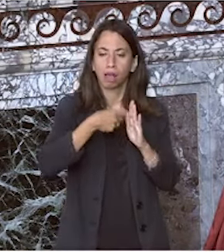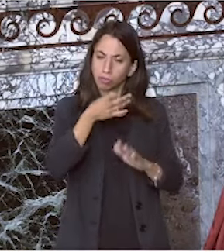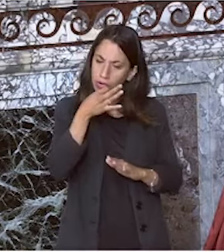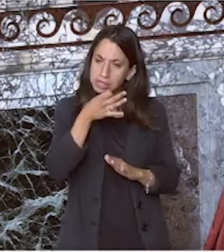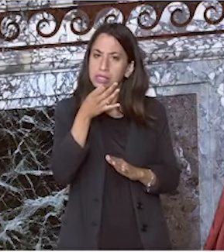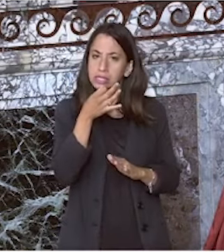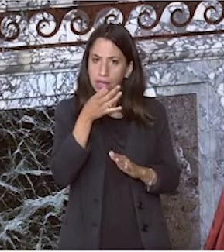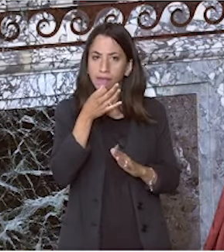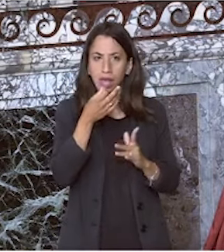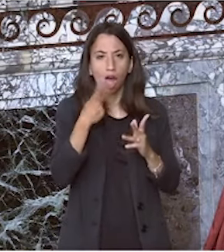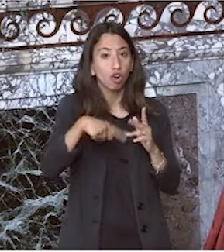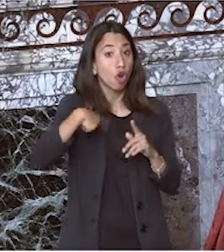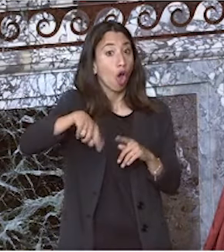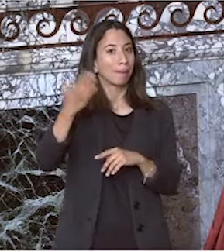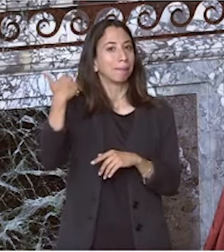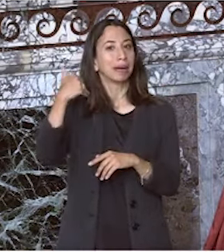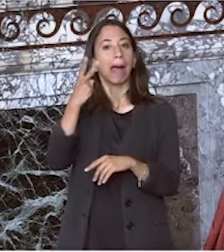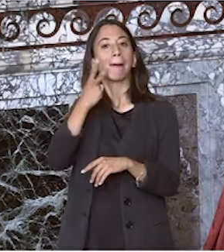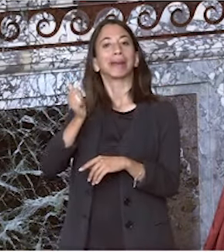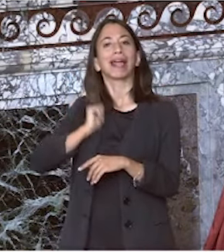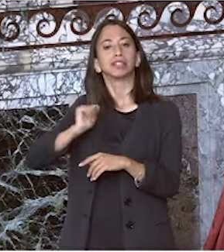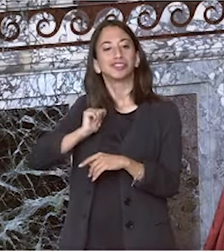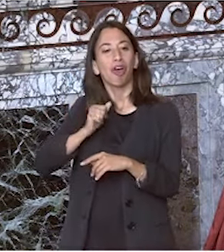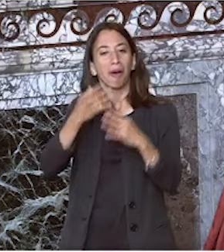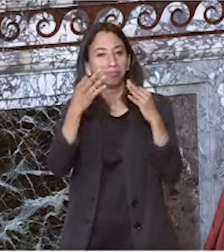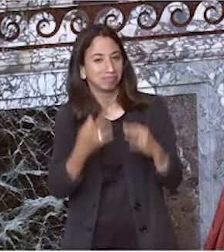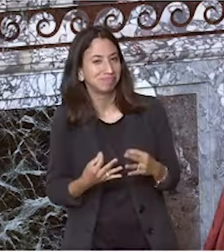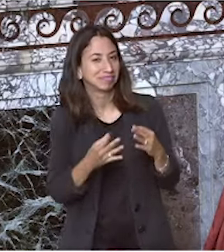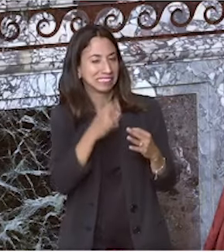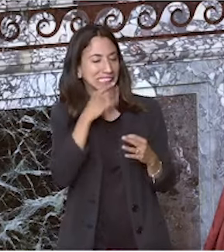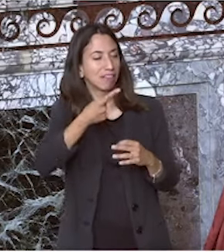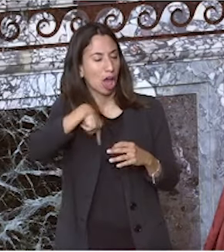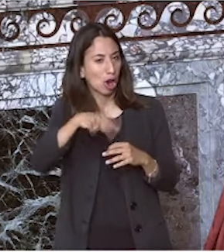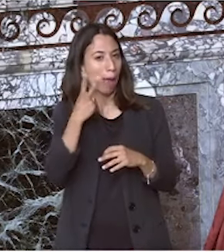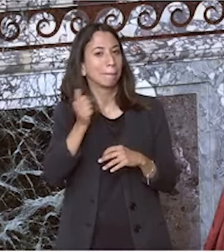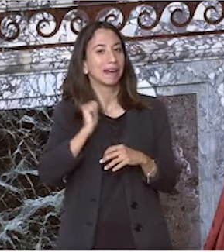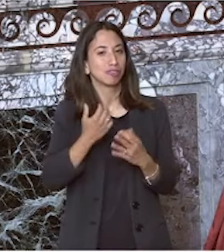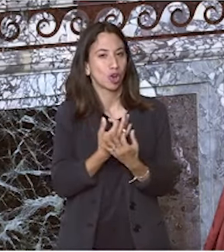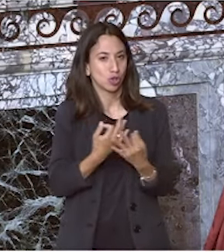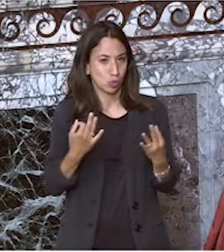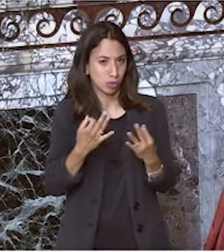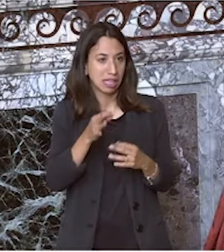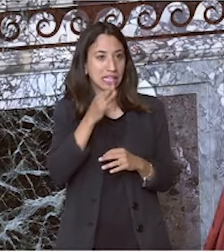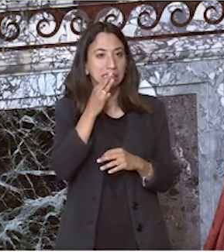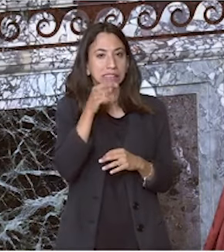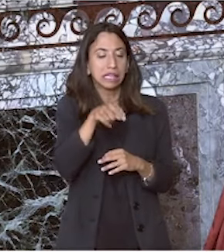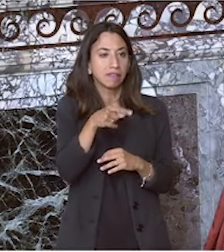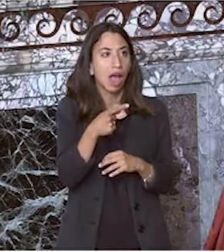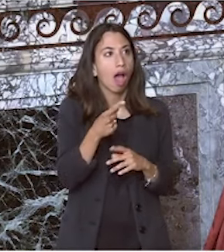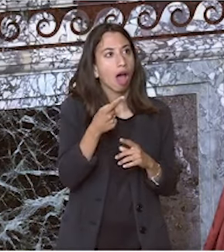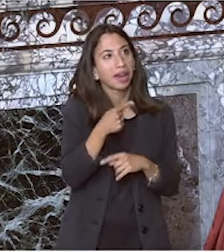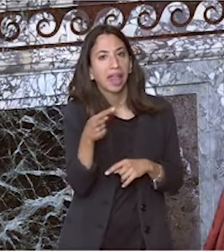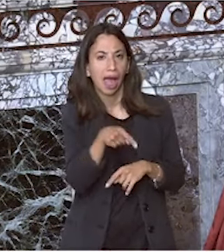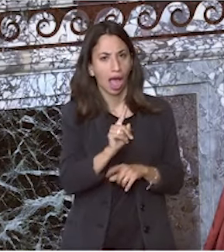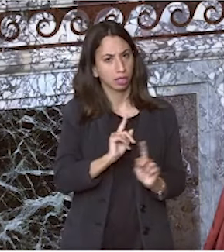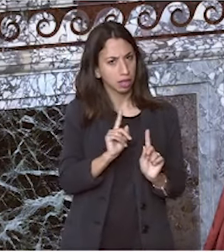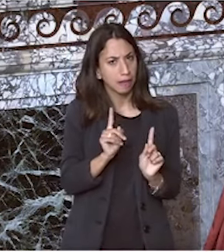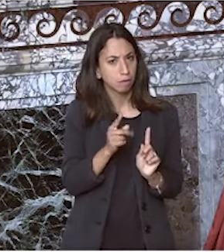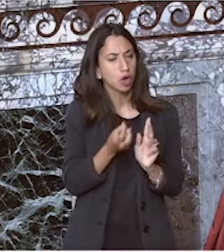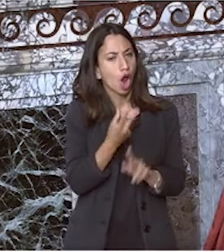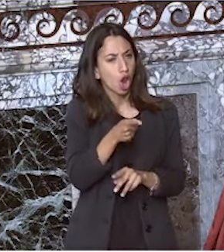con le nostre previsioni e con le aspettative dei mercati. Quindi notizia non cattiva e non buona, siamo nella